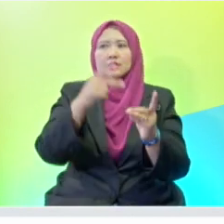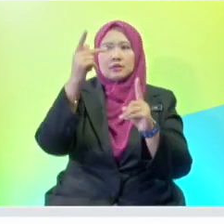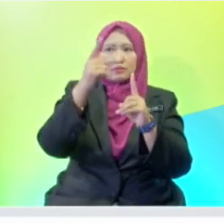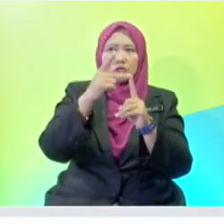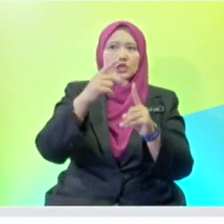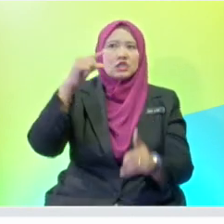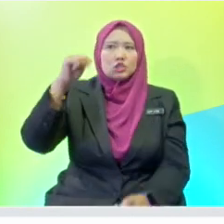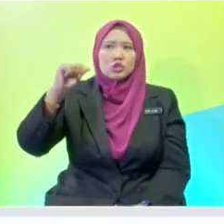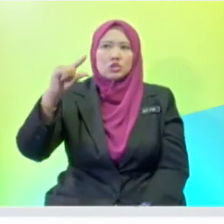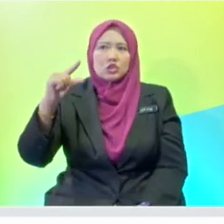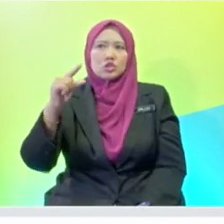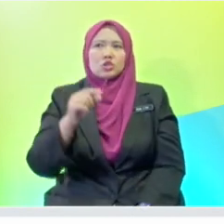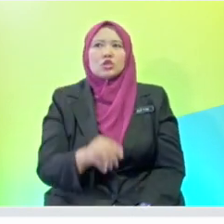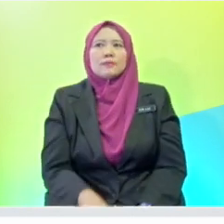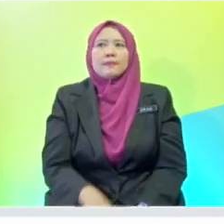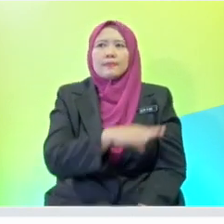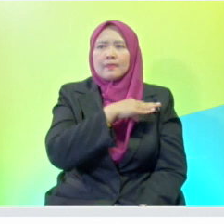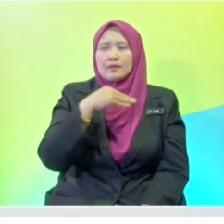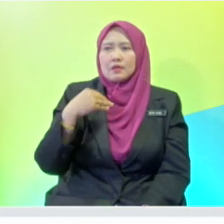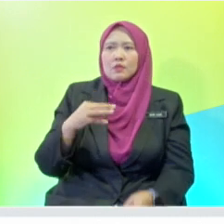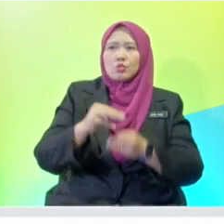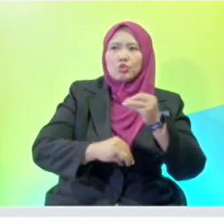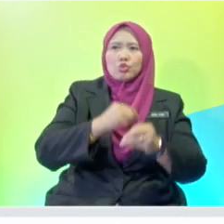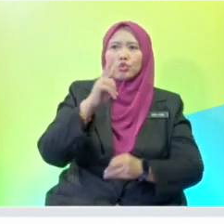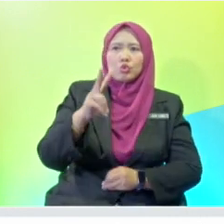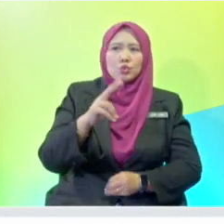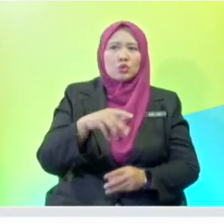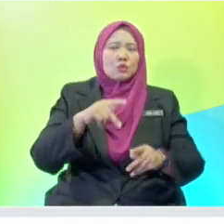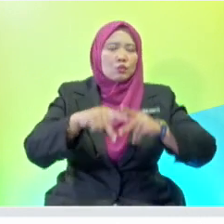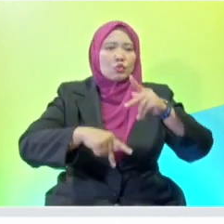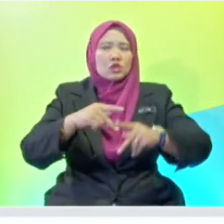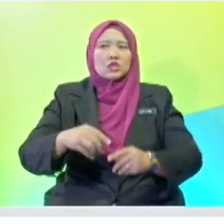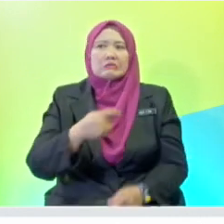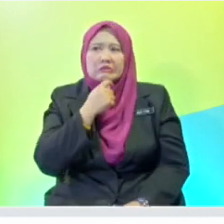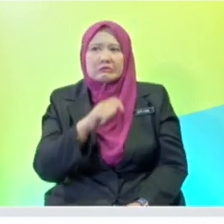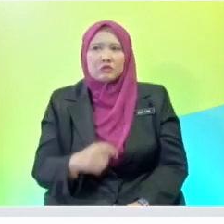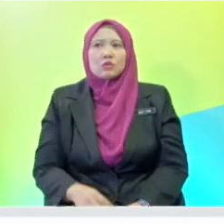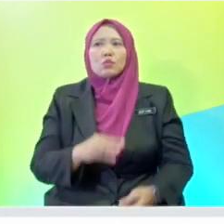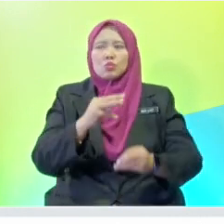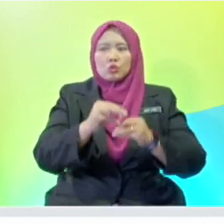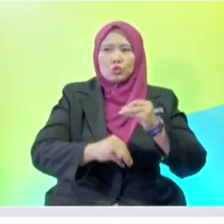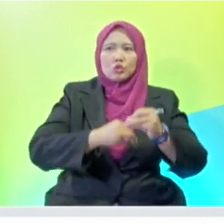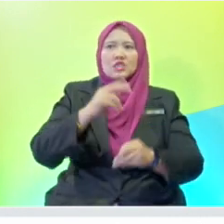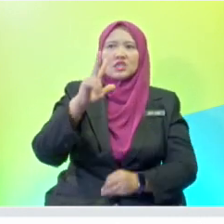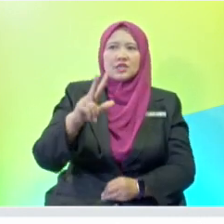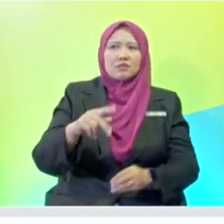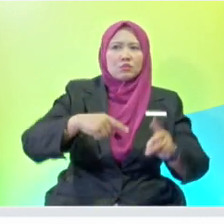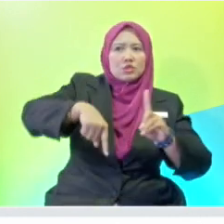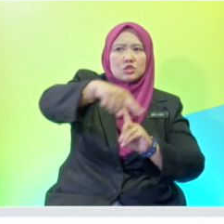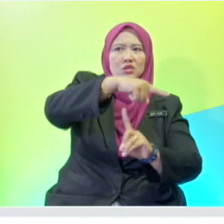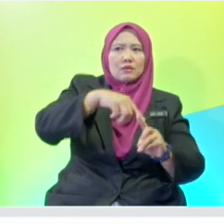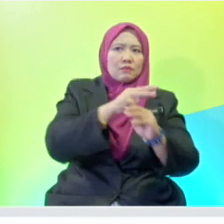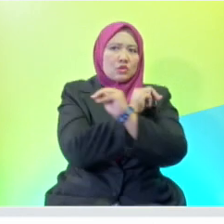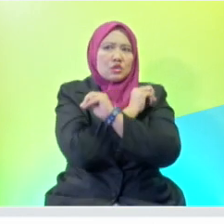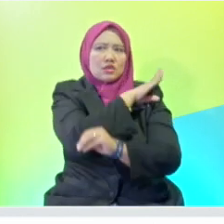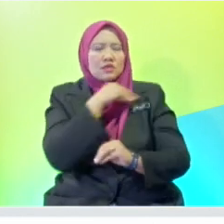trik proses penuaan modul 3 merujuk pada peristiwa dan selamat warga emas model 4